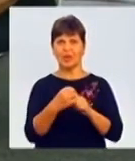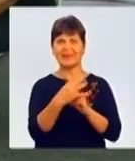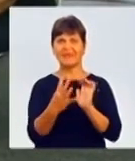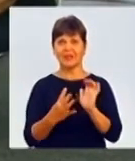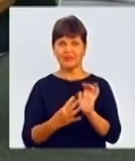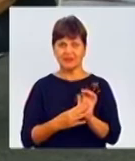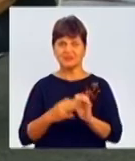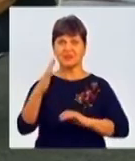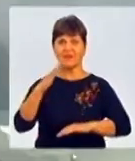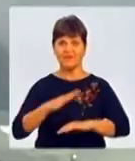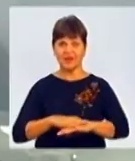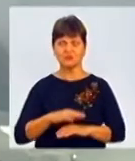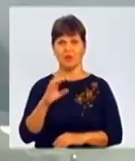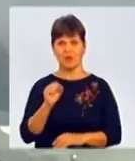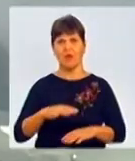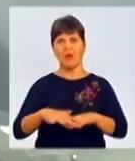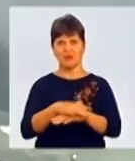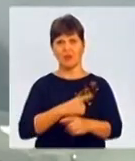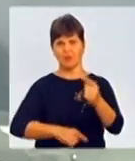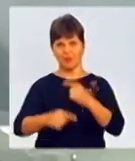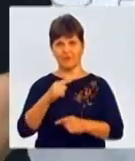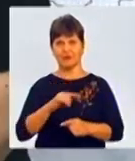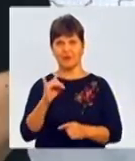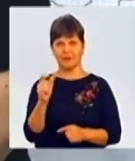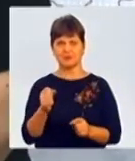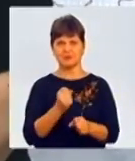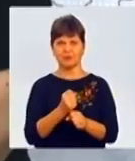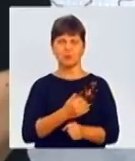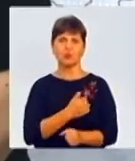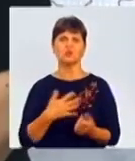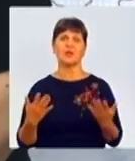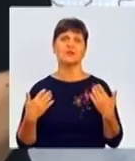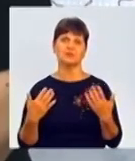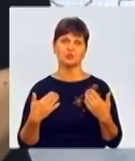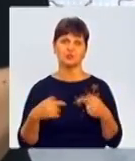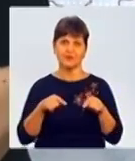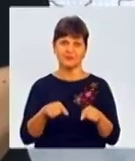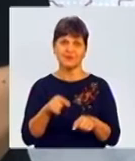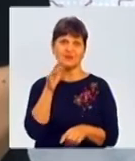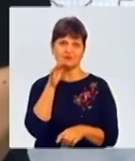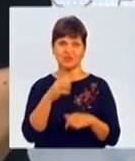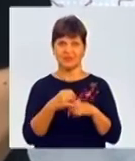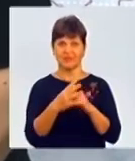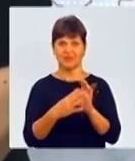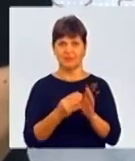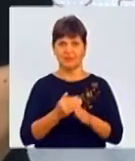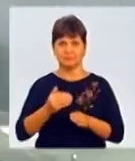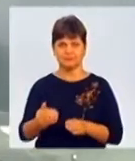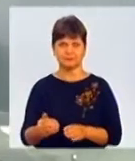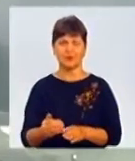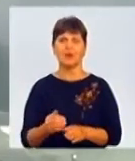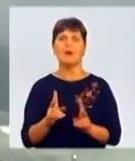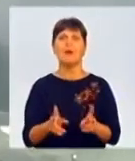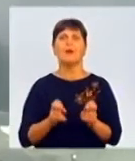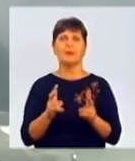якраз народ повертається із роботи, хоче відпочити в цей час, як правило. А як часто вдається